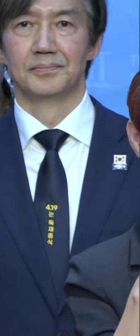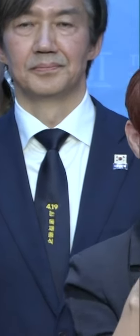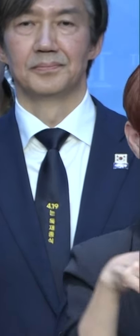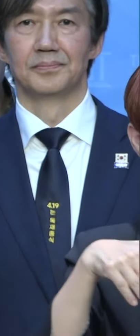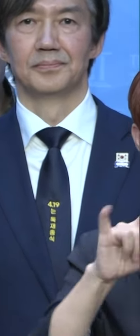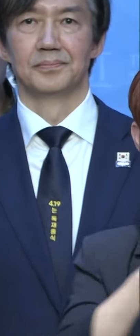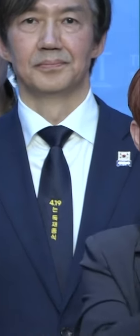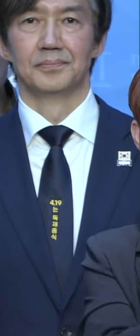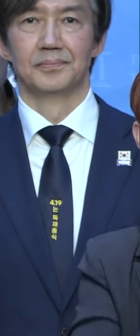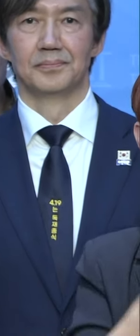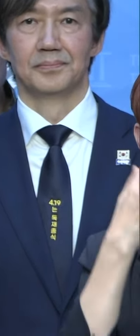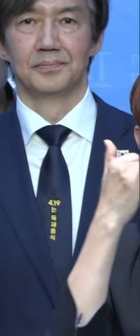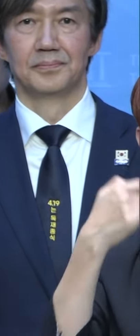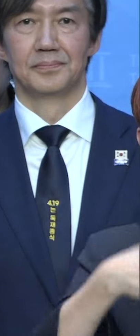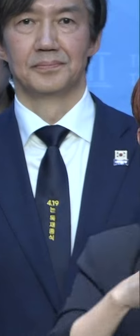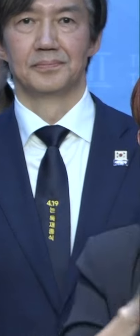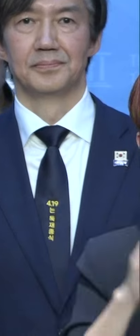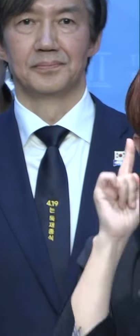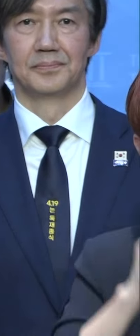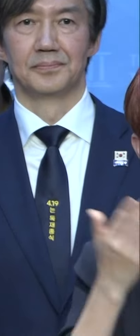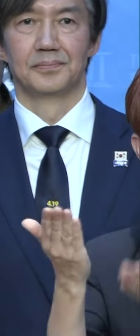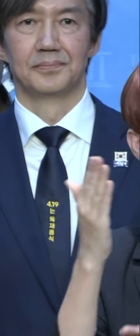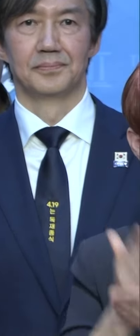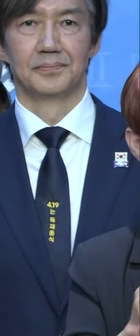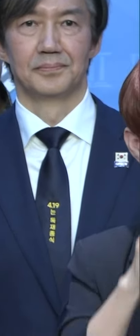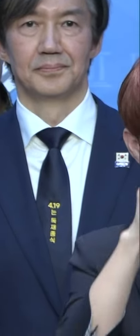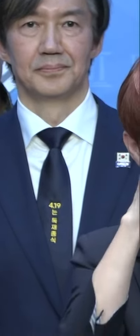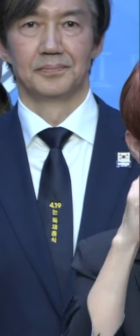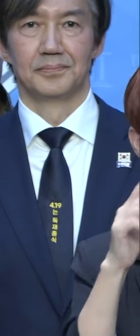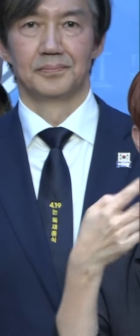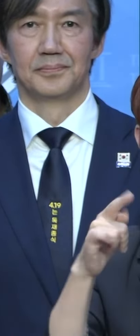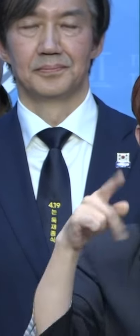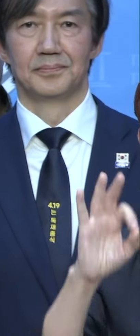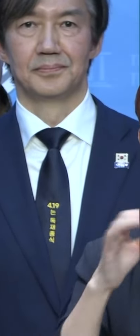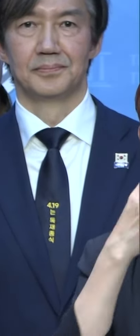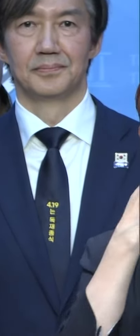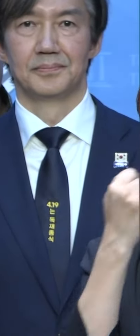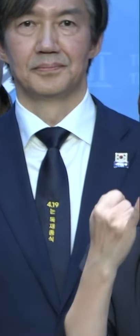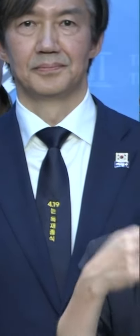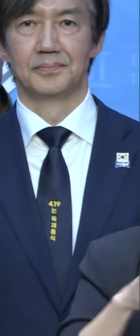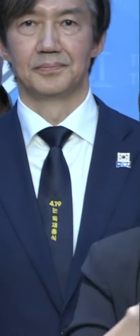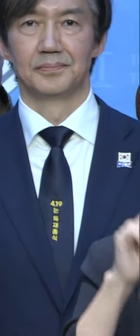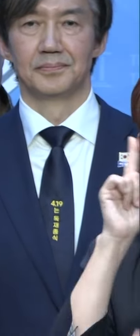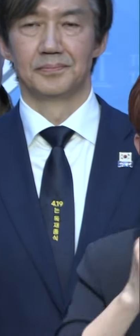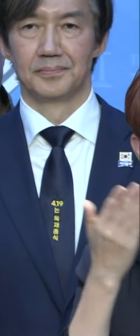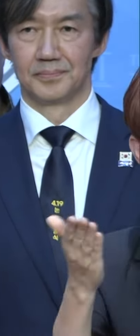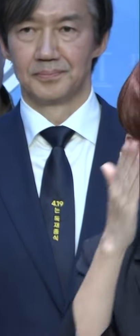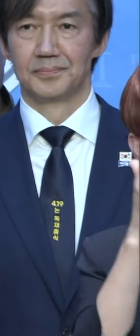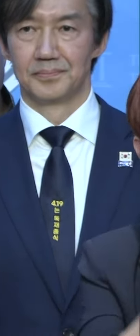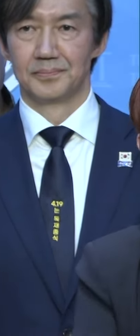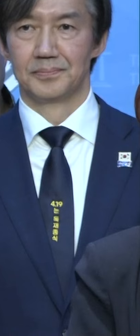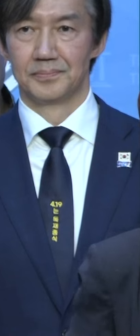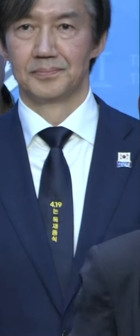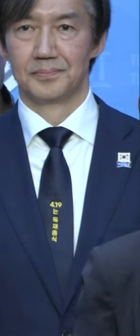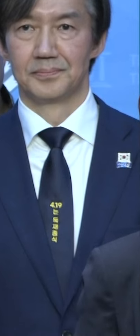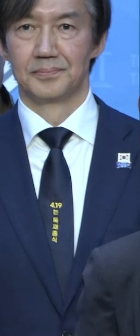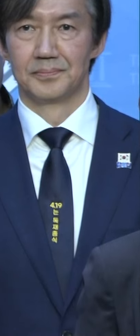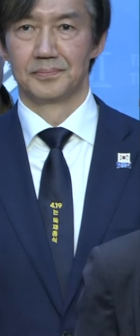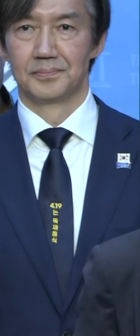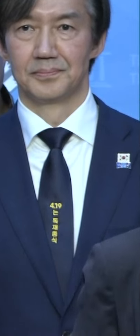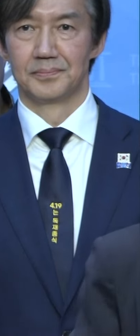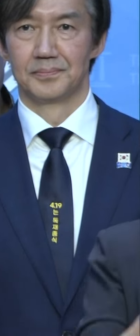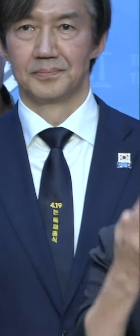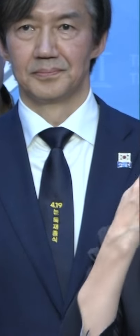최상병 부모의 마음을 후하고 박정은 대령 어머니의 마음을 하는 그런 발언하지 말 주십시오